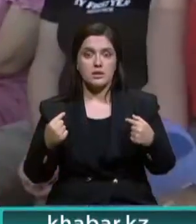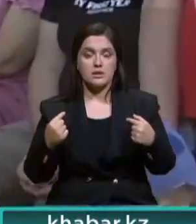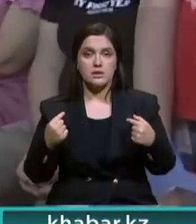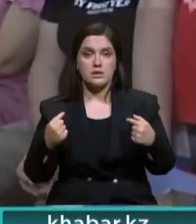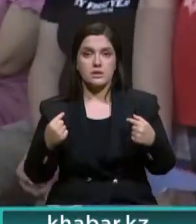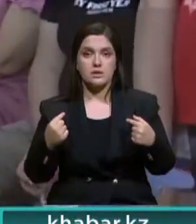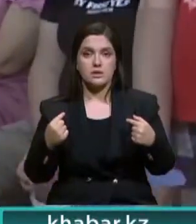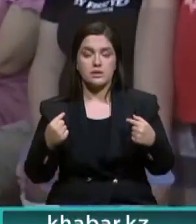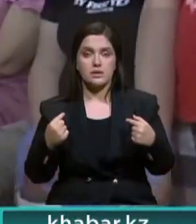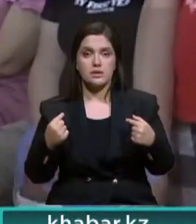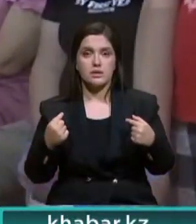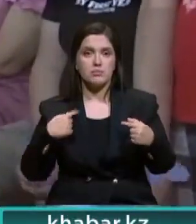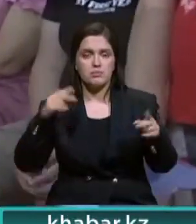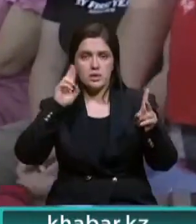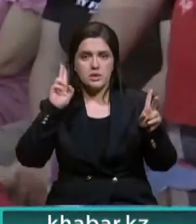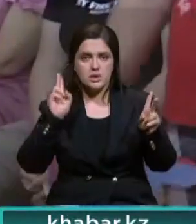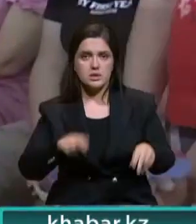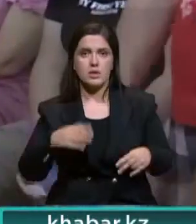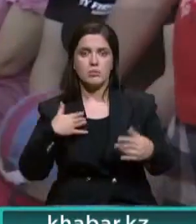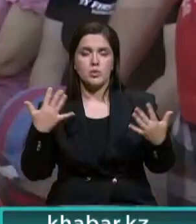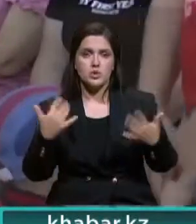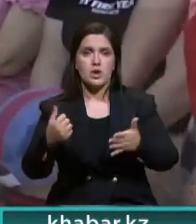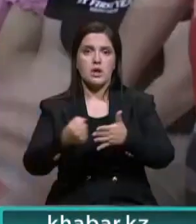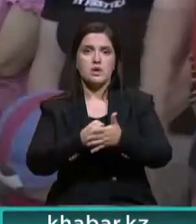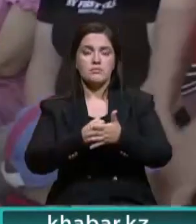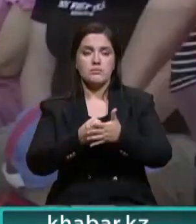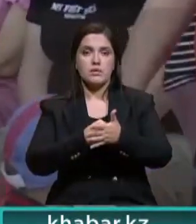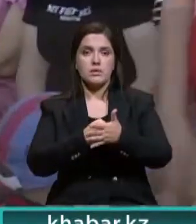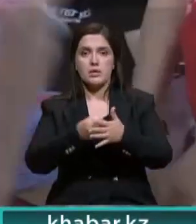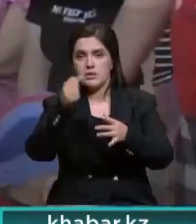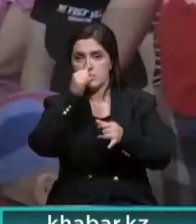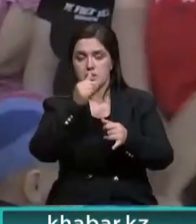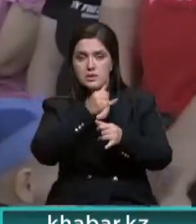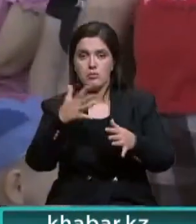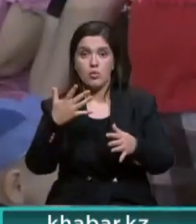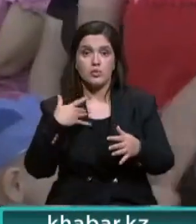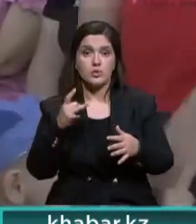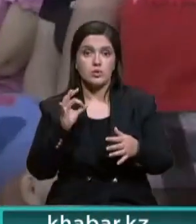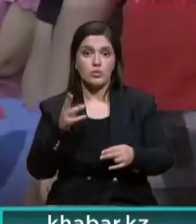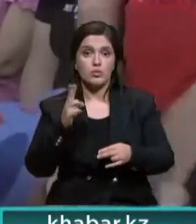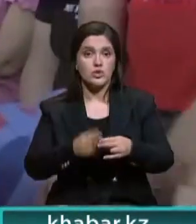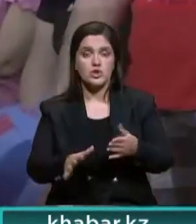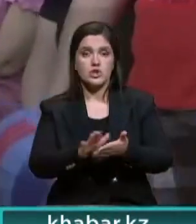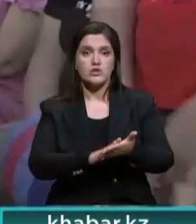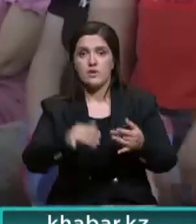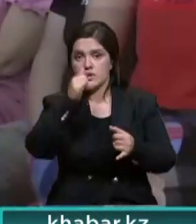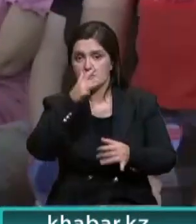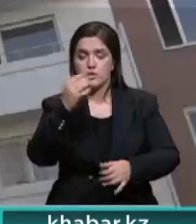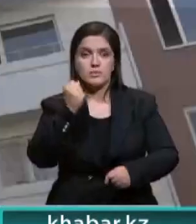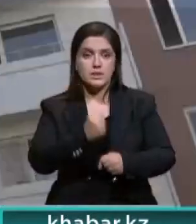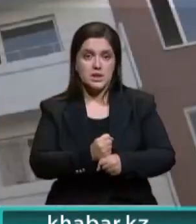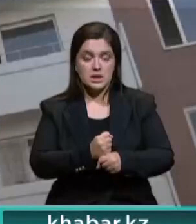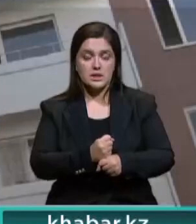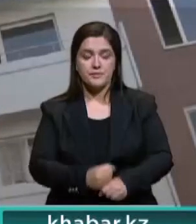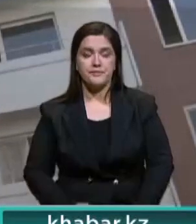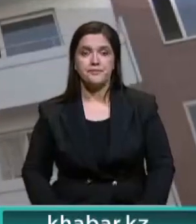серединке, но все равно. Я не знаю, мы уже бьемся, какой год, и мы не можем. У нас скоро срок кончится, и мы ничего не сможем сделать вообще.